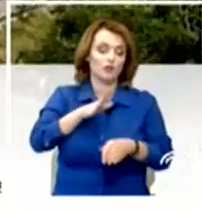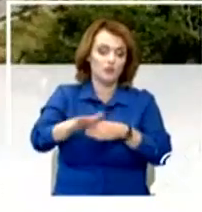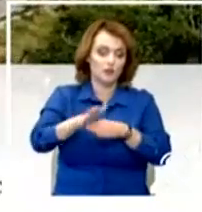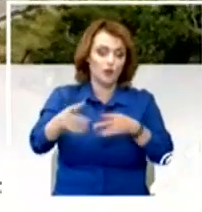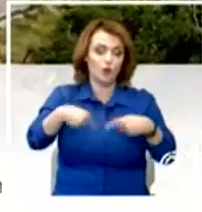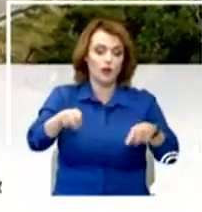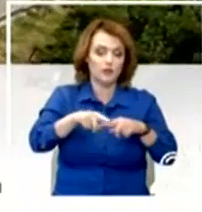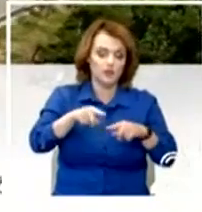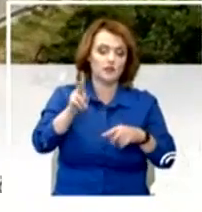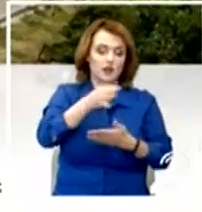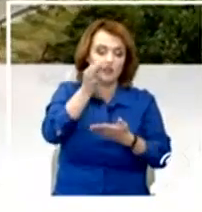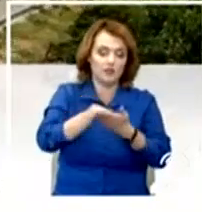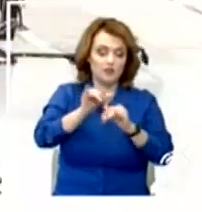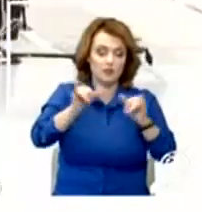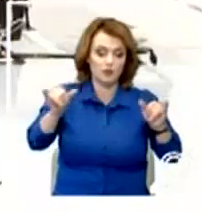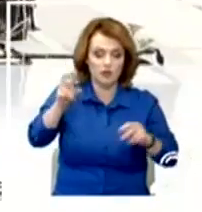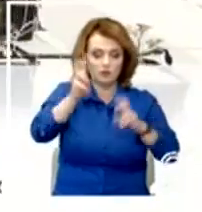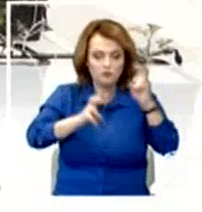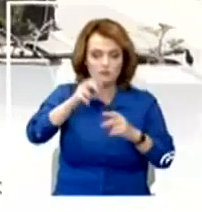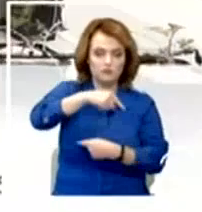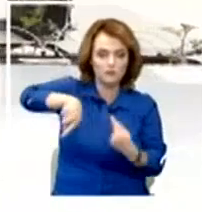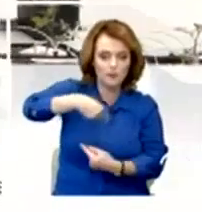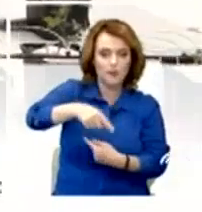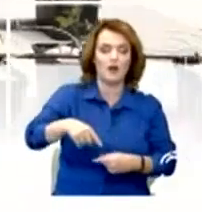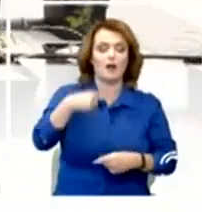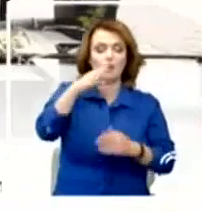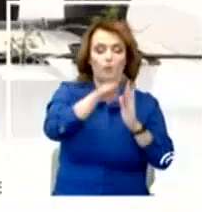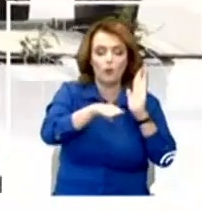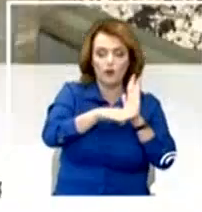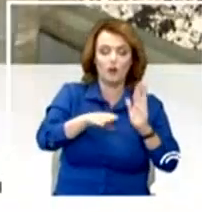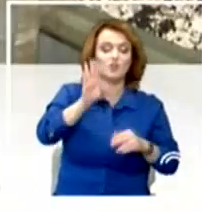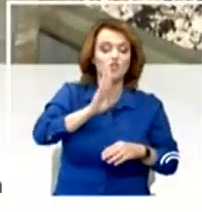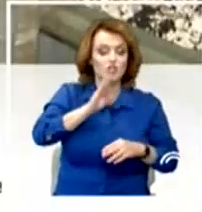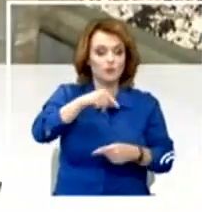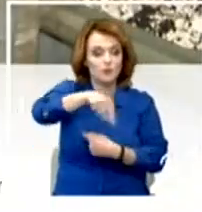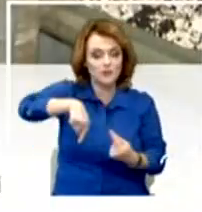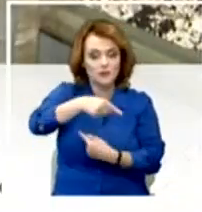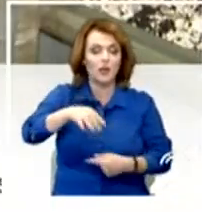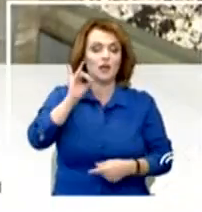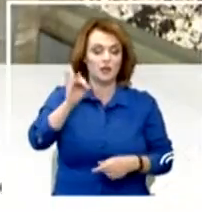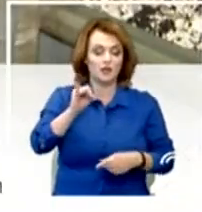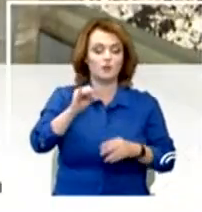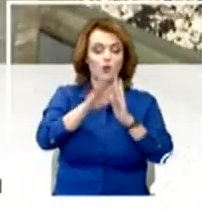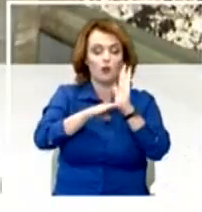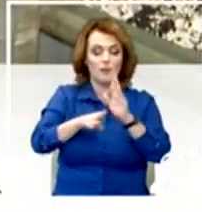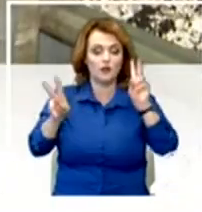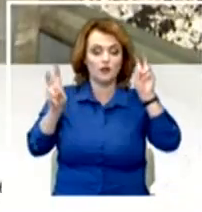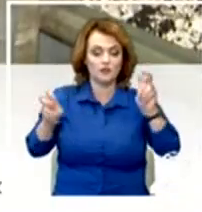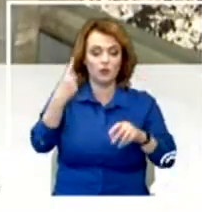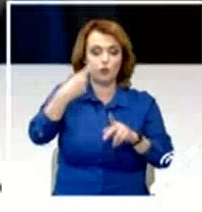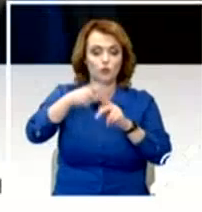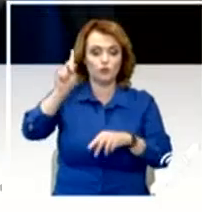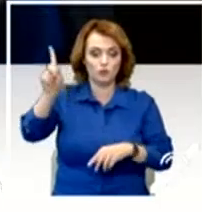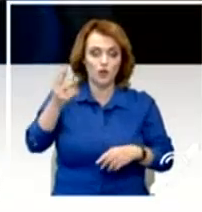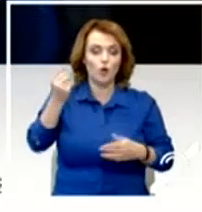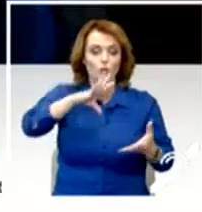pentru Dezvoltarea Antreprenoriatului. Este vorba despre proiectele Pare 1+1, Femei în Afaceri și instrumentul de susținere a digitalizării